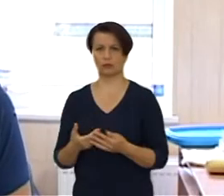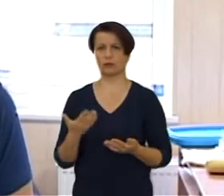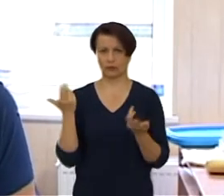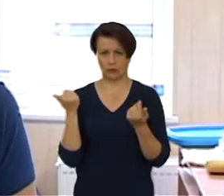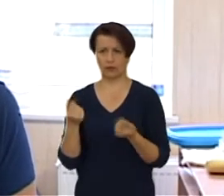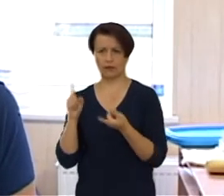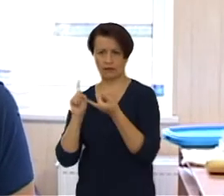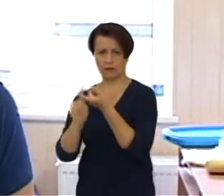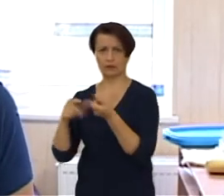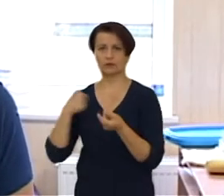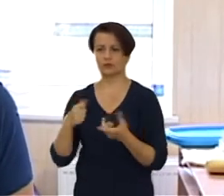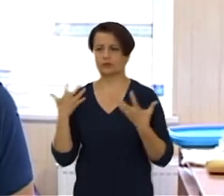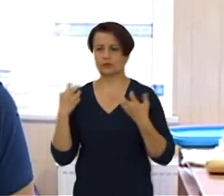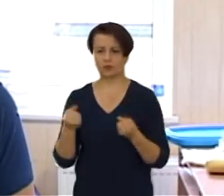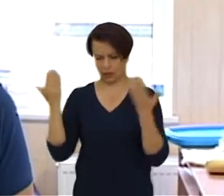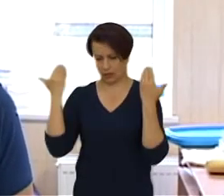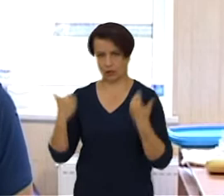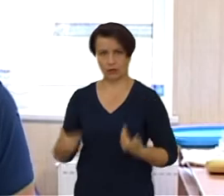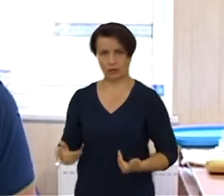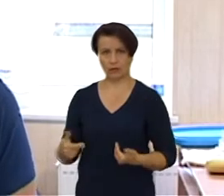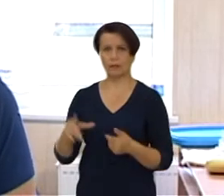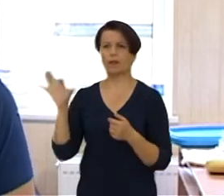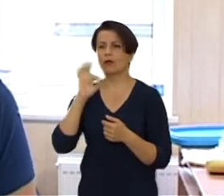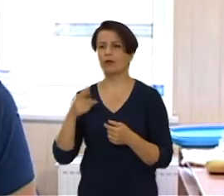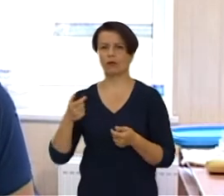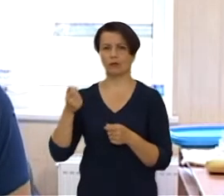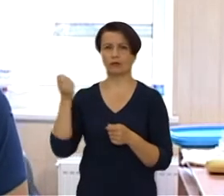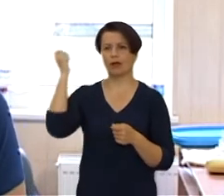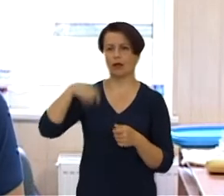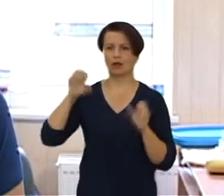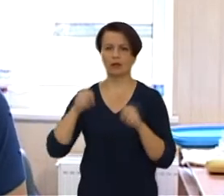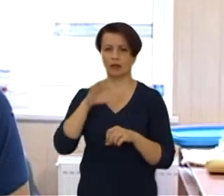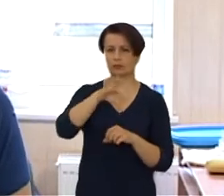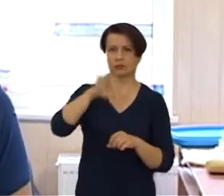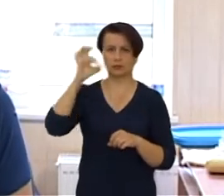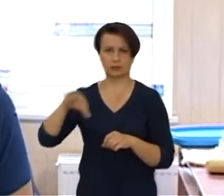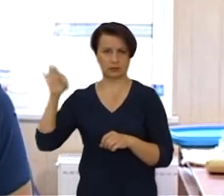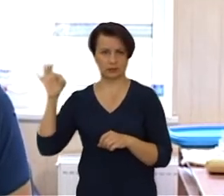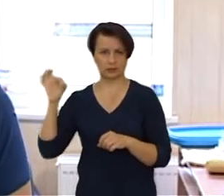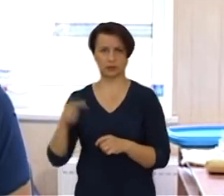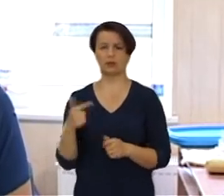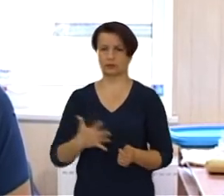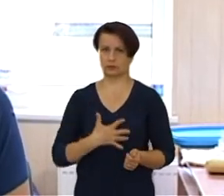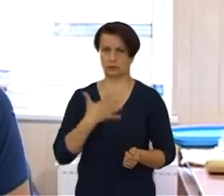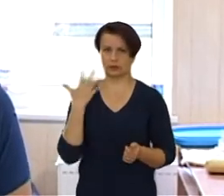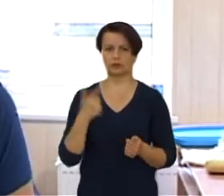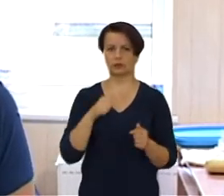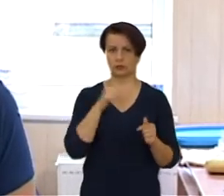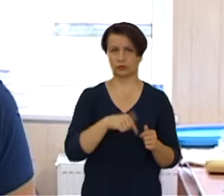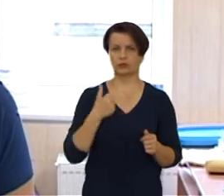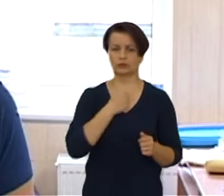organizuoja ar ne, ir tiesiog tai priklauso galbūt nuo žmogaus sveikatos būklės, kurioje akcijoje jis gali